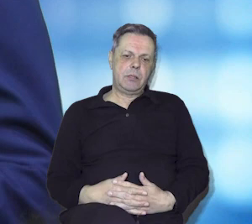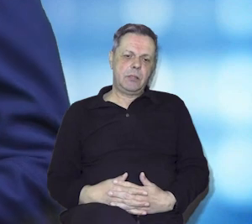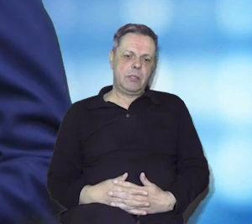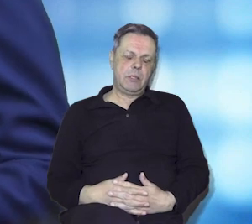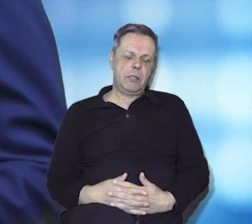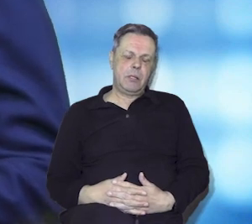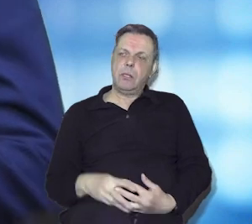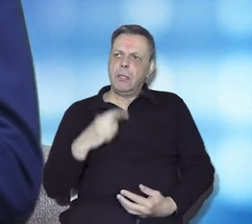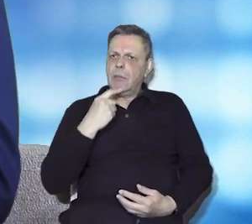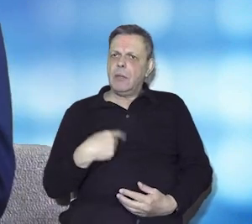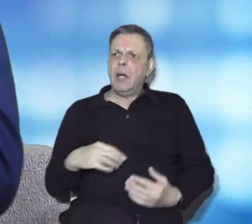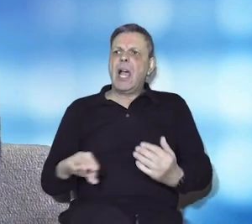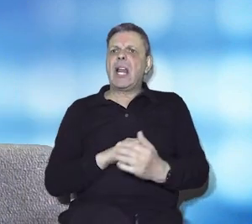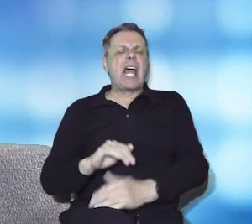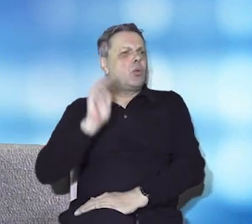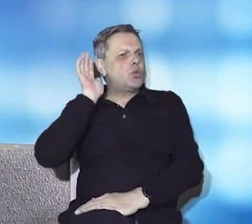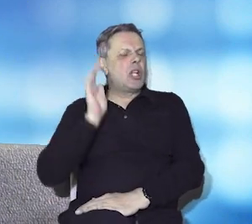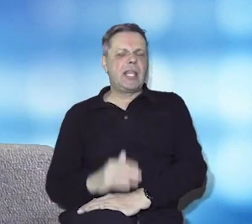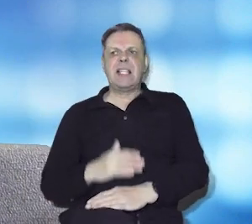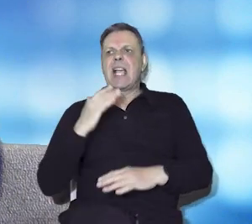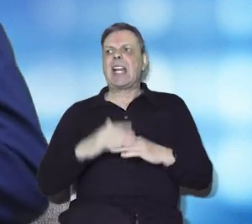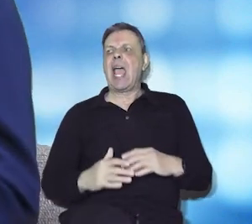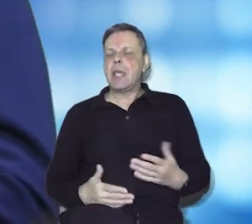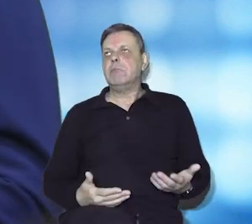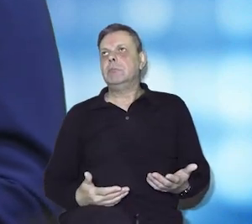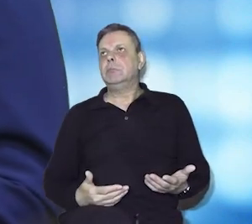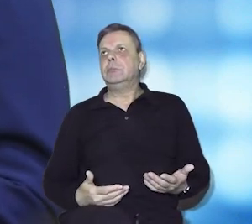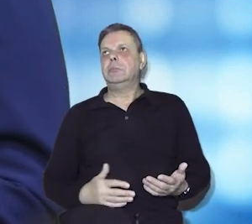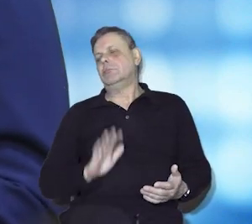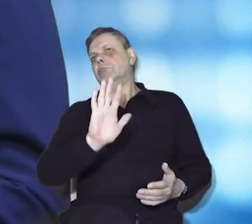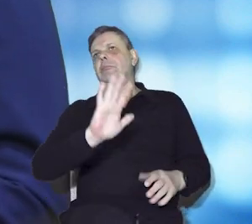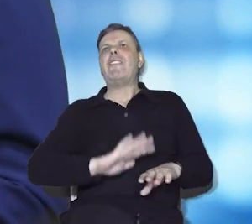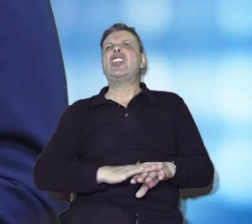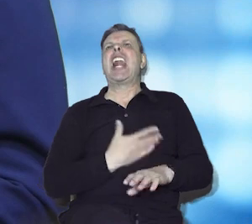Kažete, glazbu slušate za kraj prema raspoloženju.